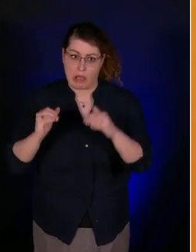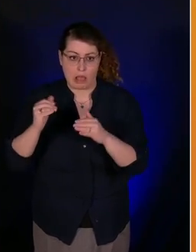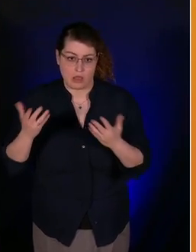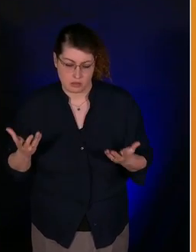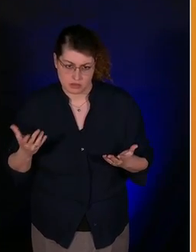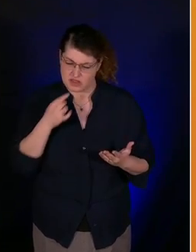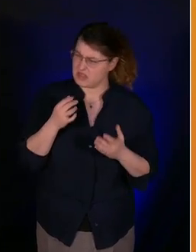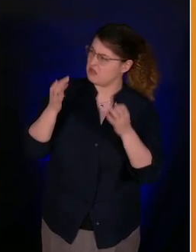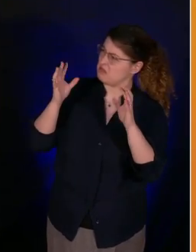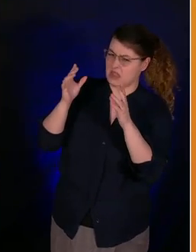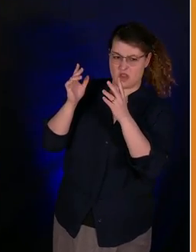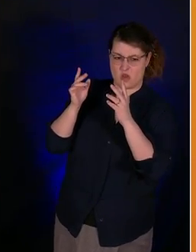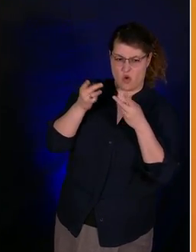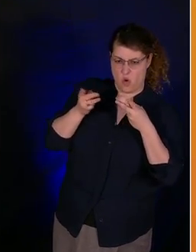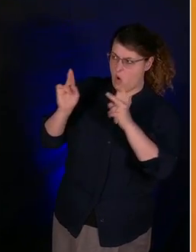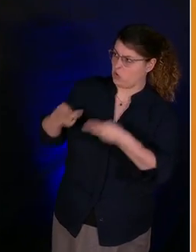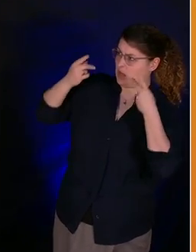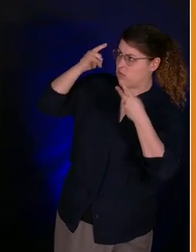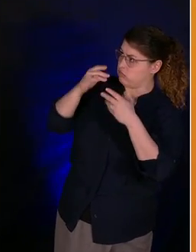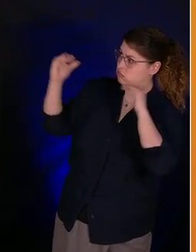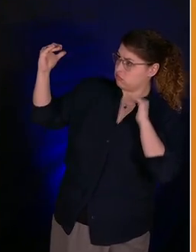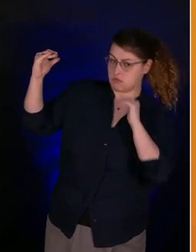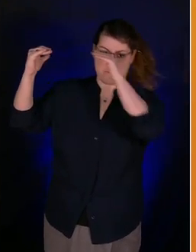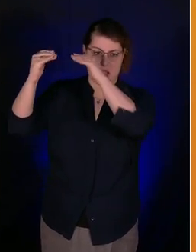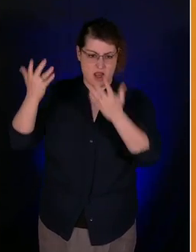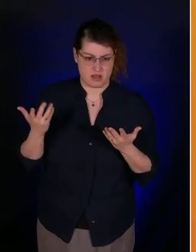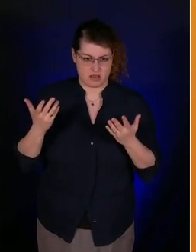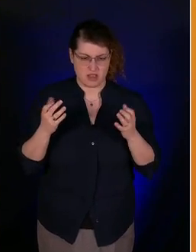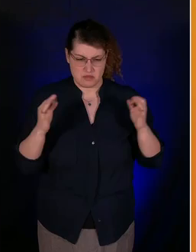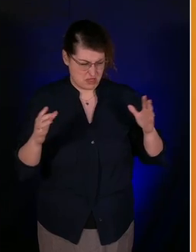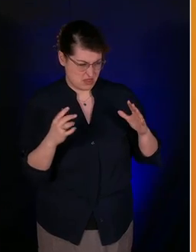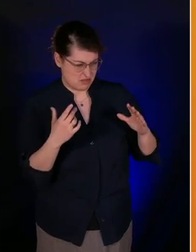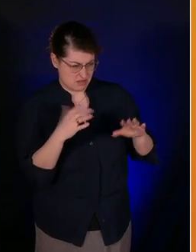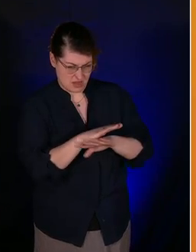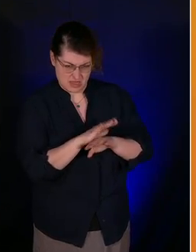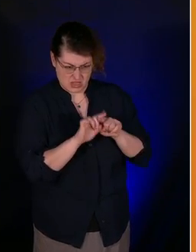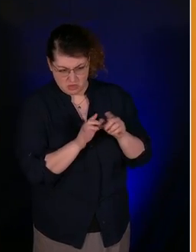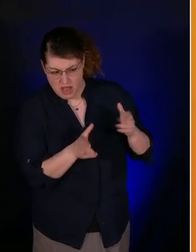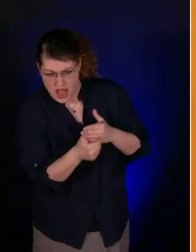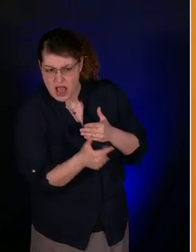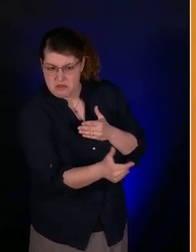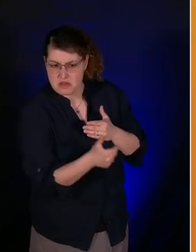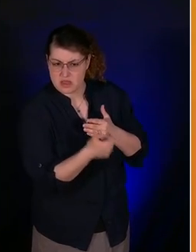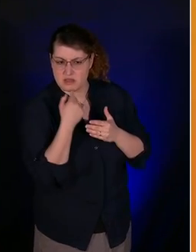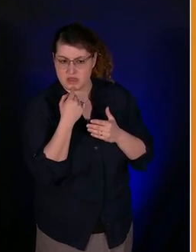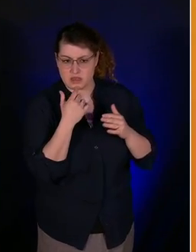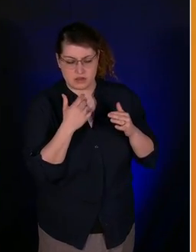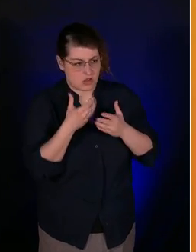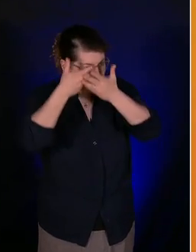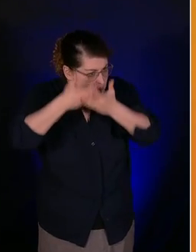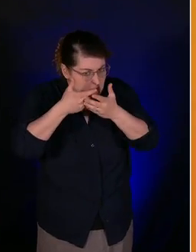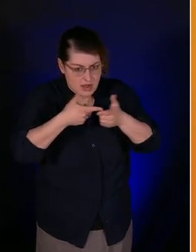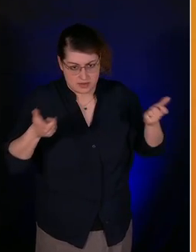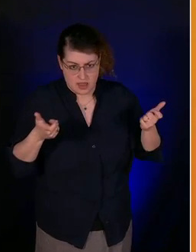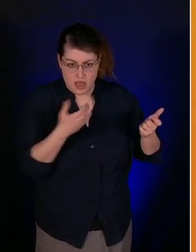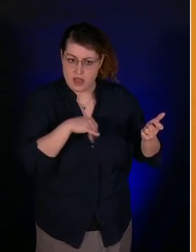d'autorisation à atteindre la valeur homme. C'est aussi l'arbre qui cache la forêt, quid de l'inégalité salariale, de la charge mentale,